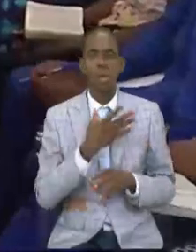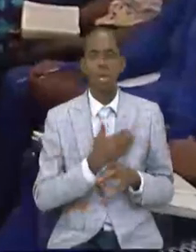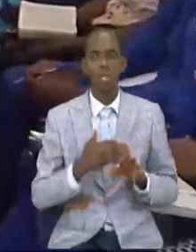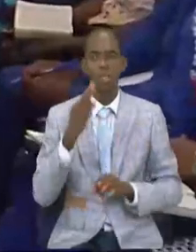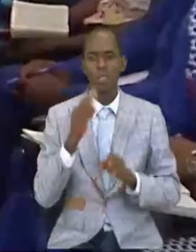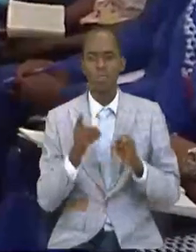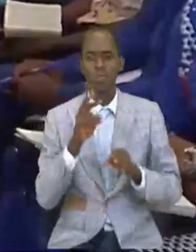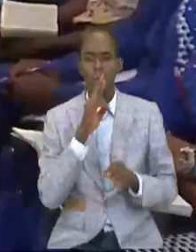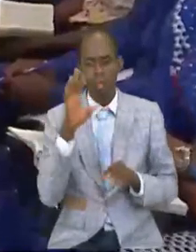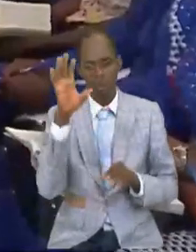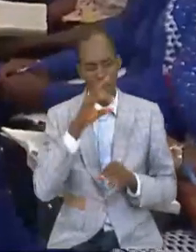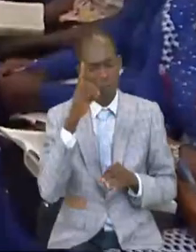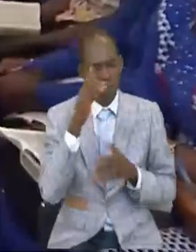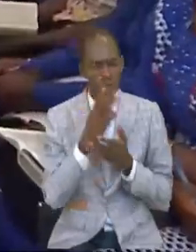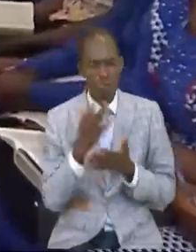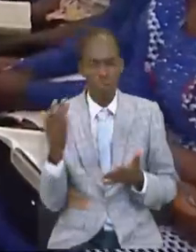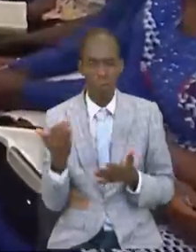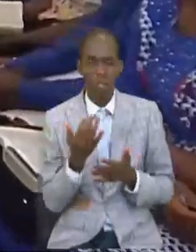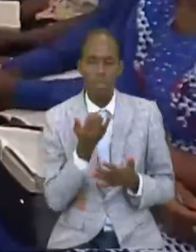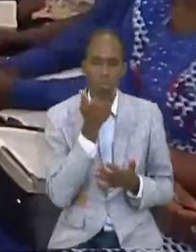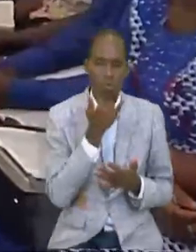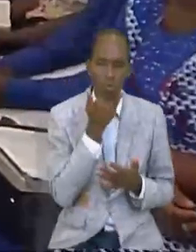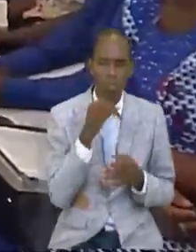vous cherchez un reproche